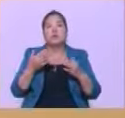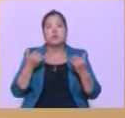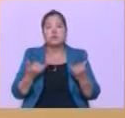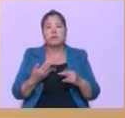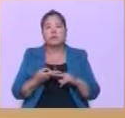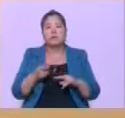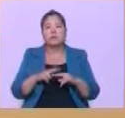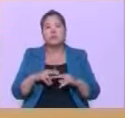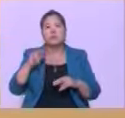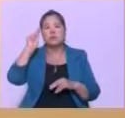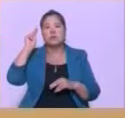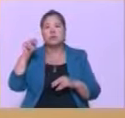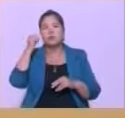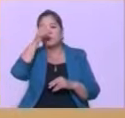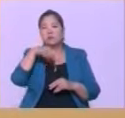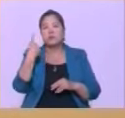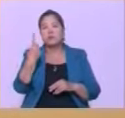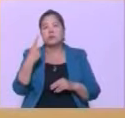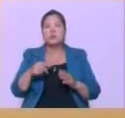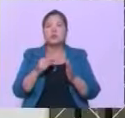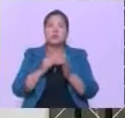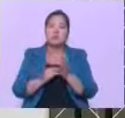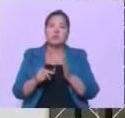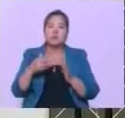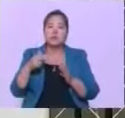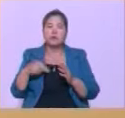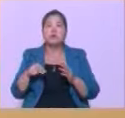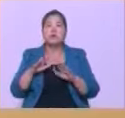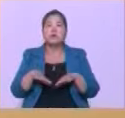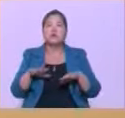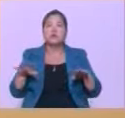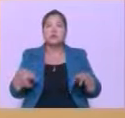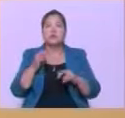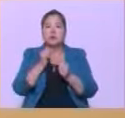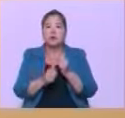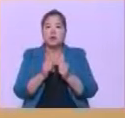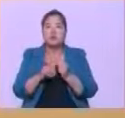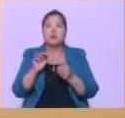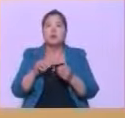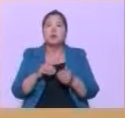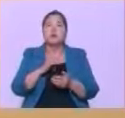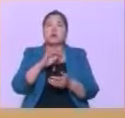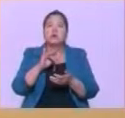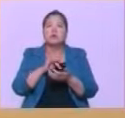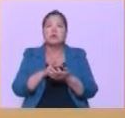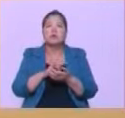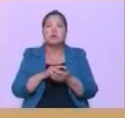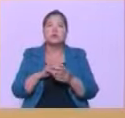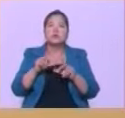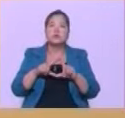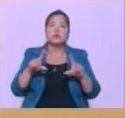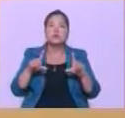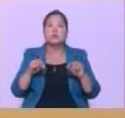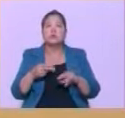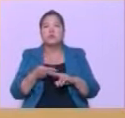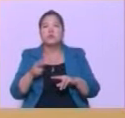В этом учебном году в первый раз в школу пошли 7500 детей. С каждым годом в городе увеличивается число среднеобразовательных учреждений.